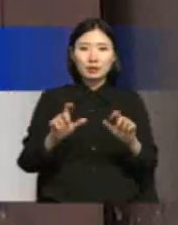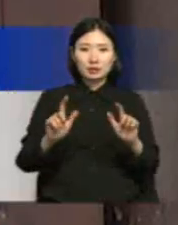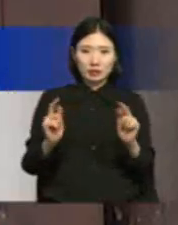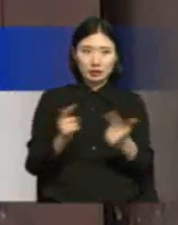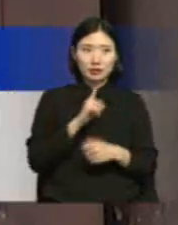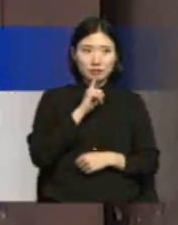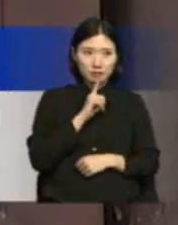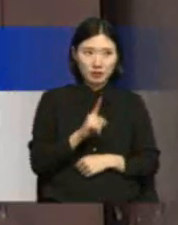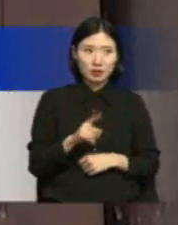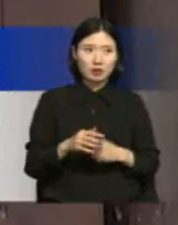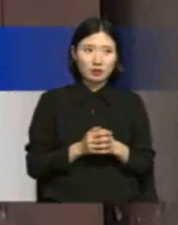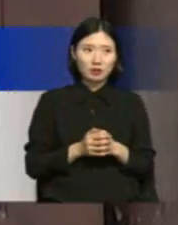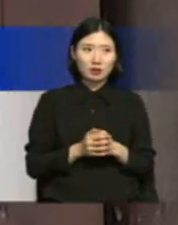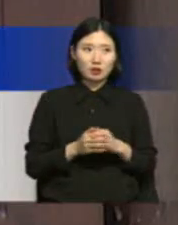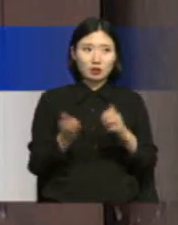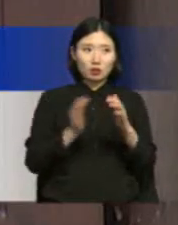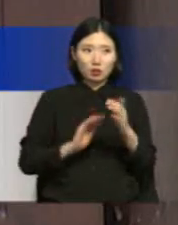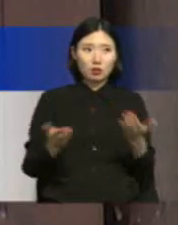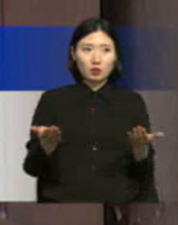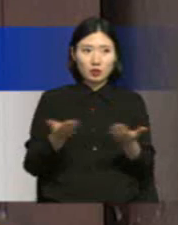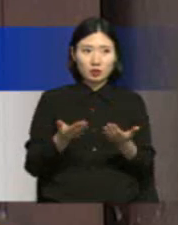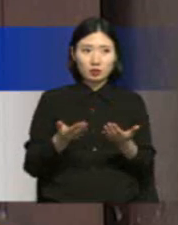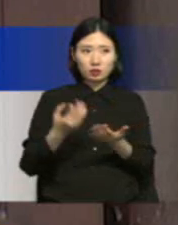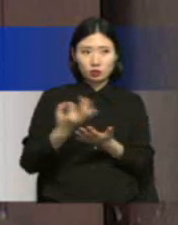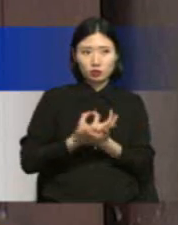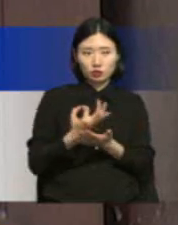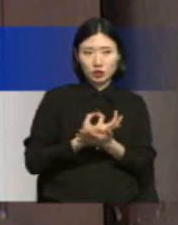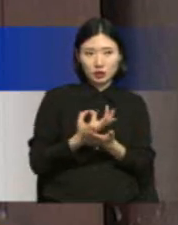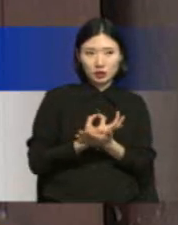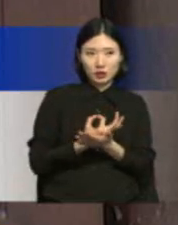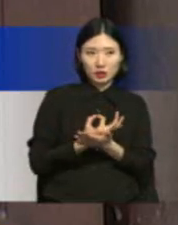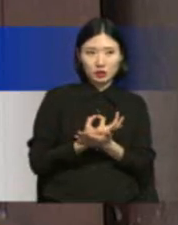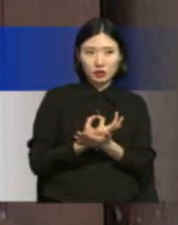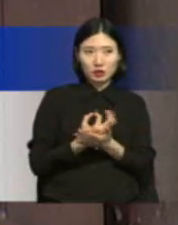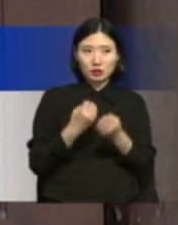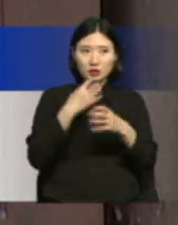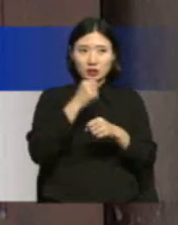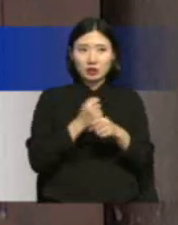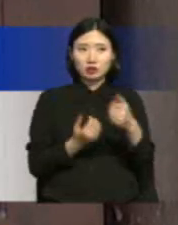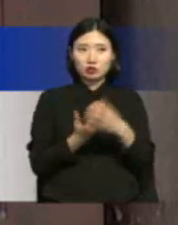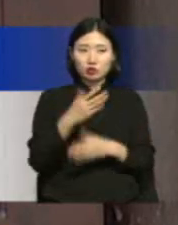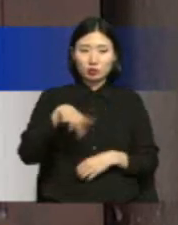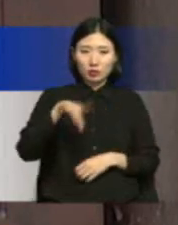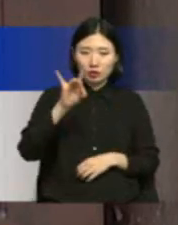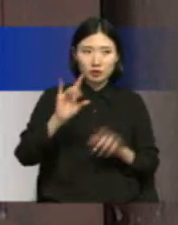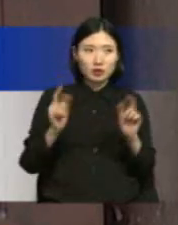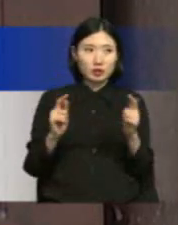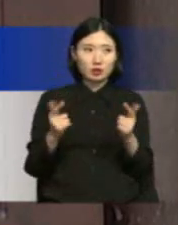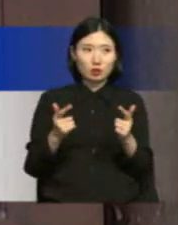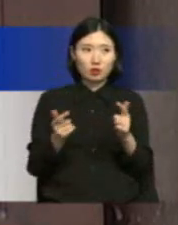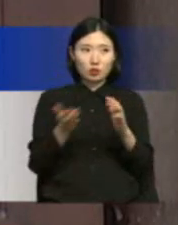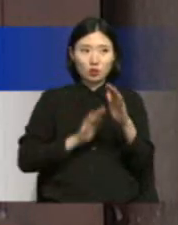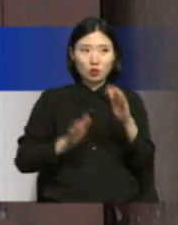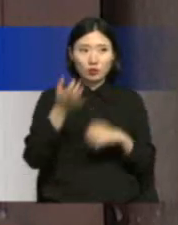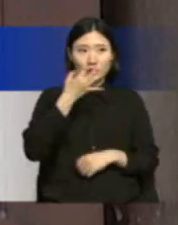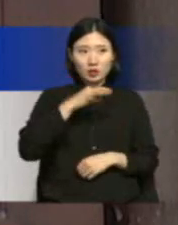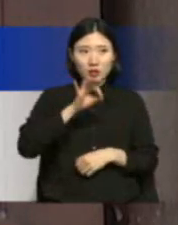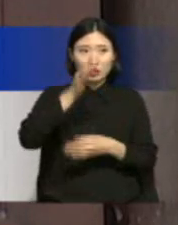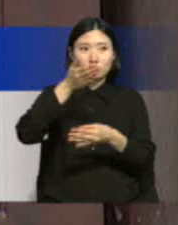공공업무는 수익을 창출하는 것이 결코 우선되지 않고 공익이 주가되어야